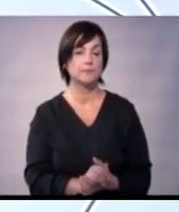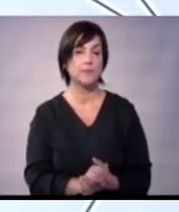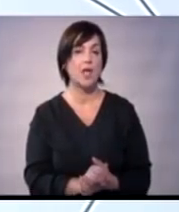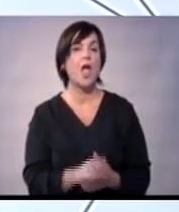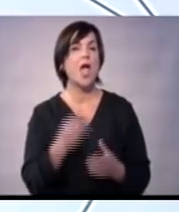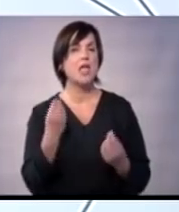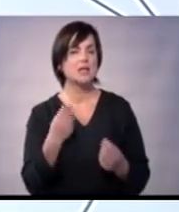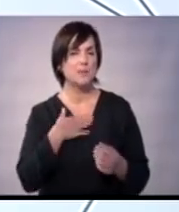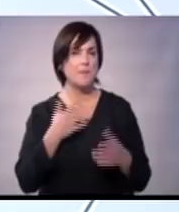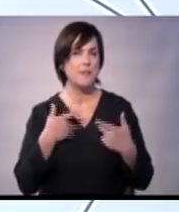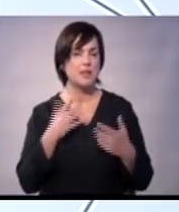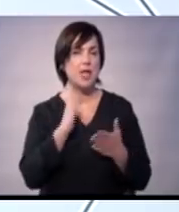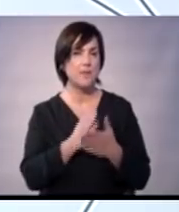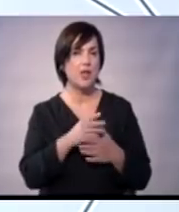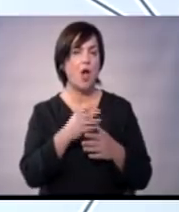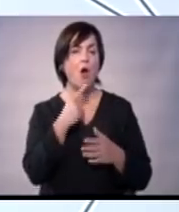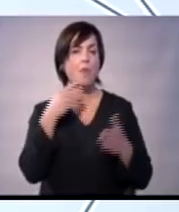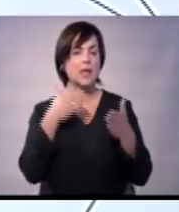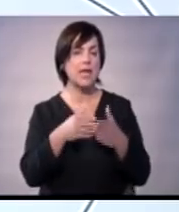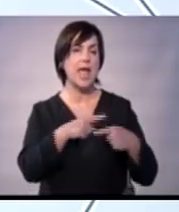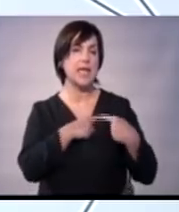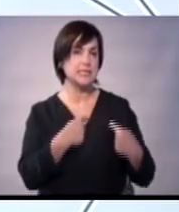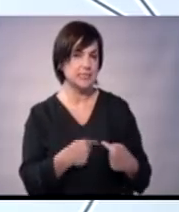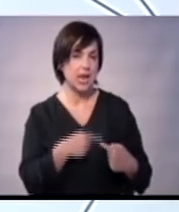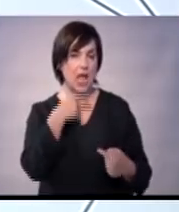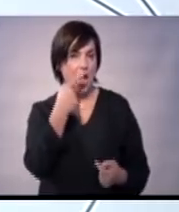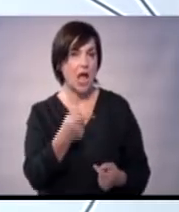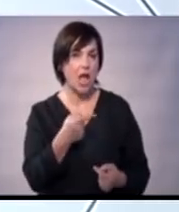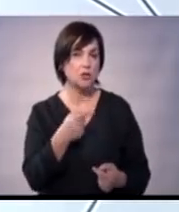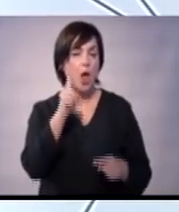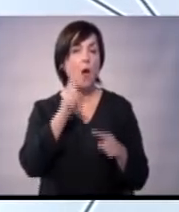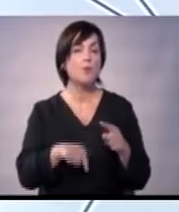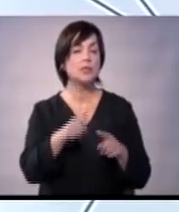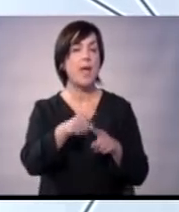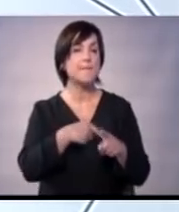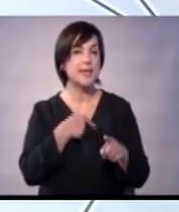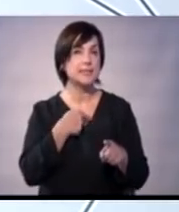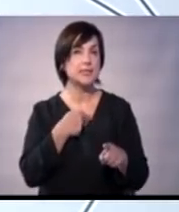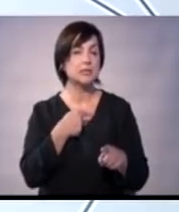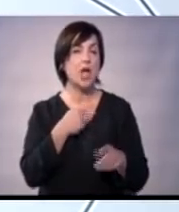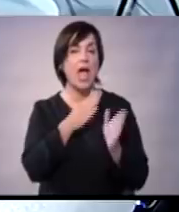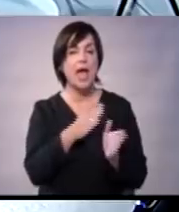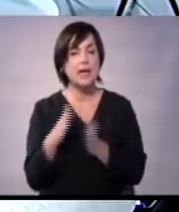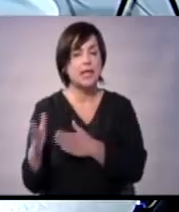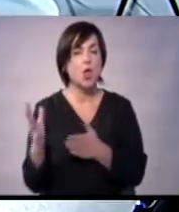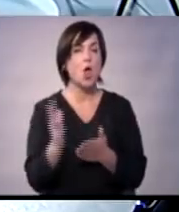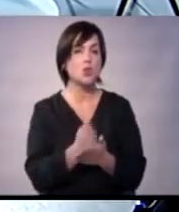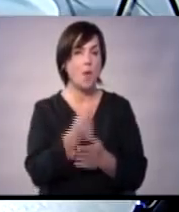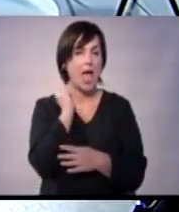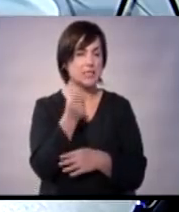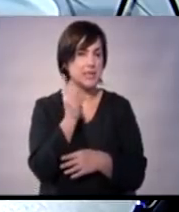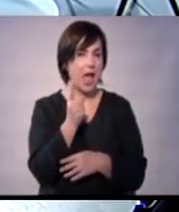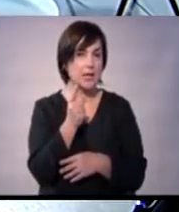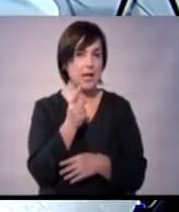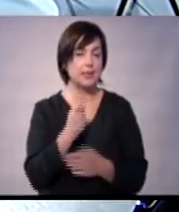Dobro, Vlade, jaz tako bi bil po-konceptan i po-iskren, znači, последниот od mesec dana, константно добиваме закани и